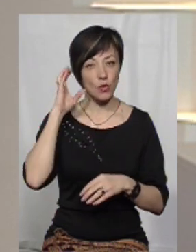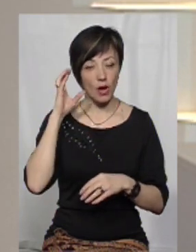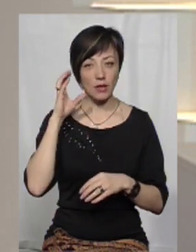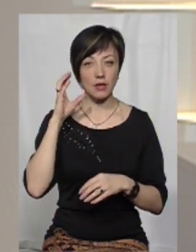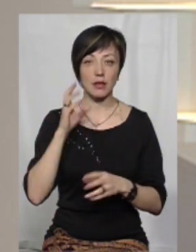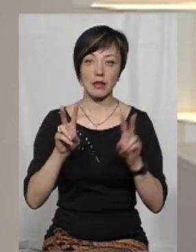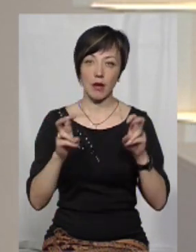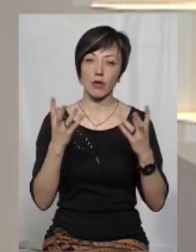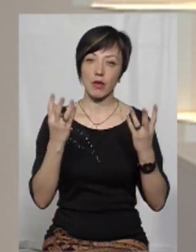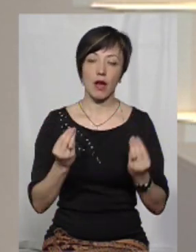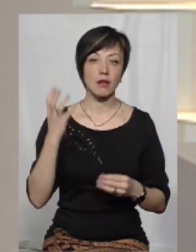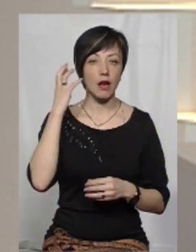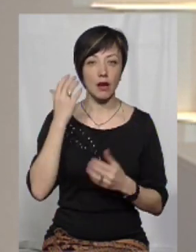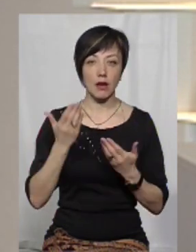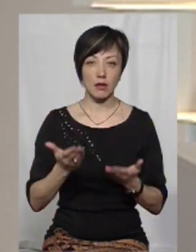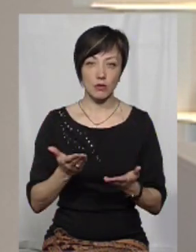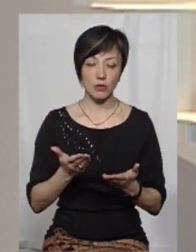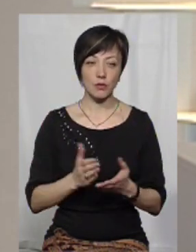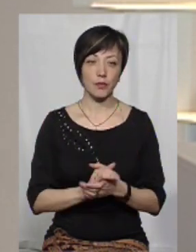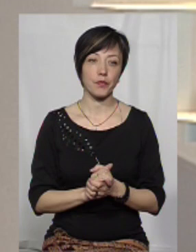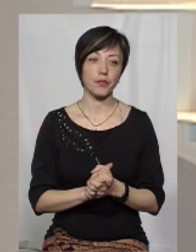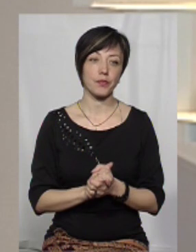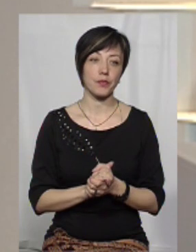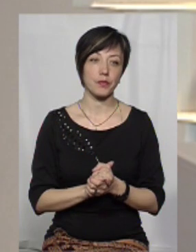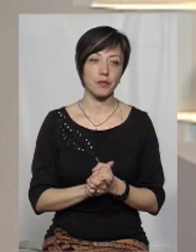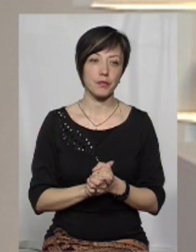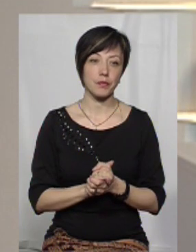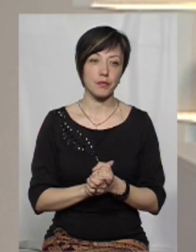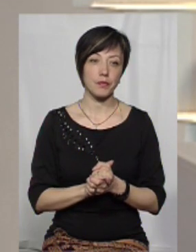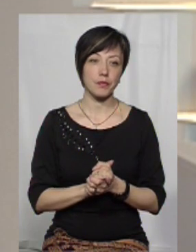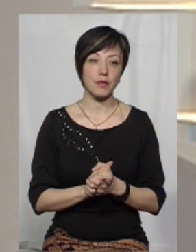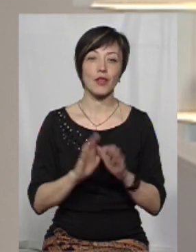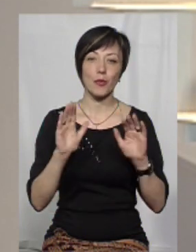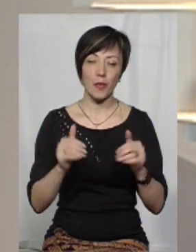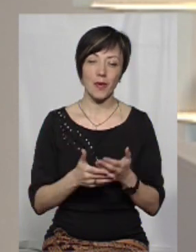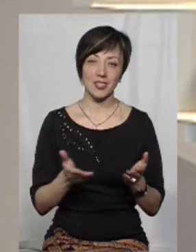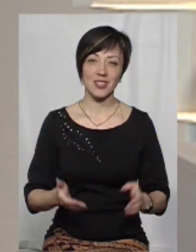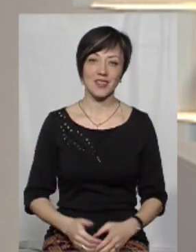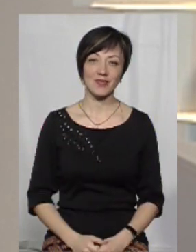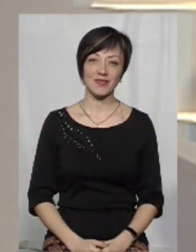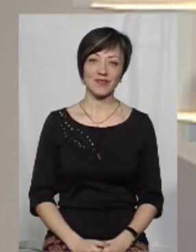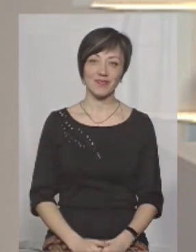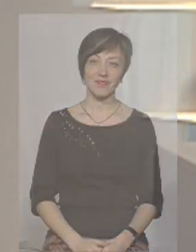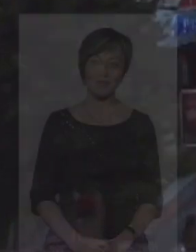Слухайте тему дня у радіоверсії. До побачення.